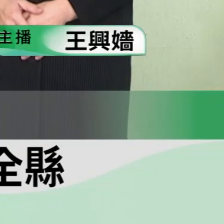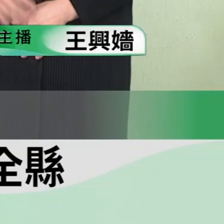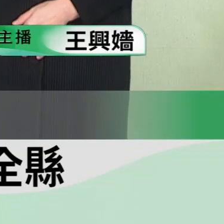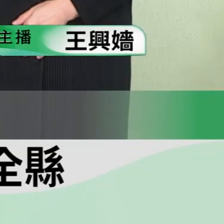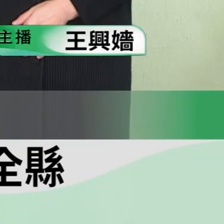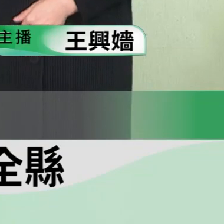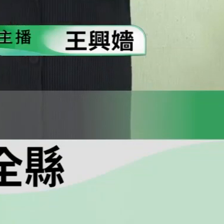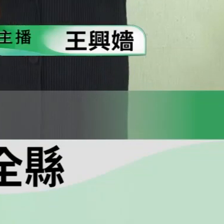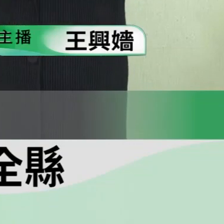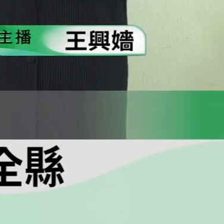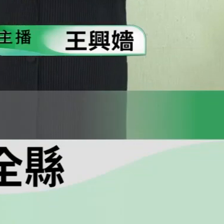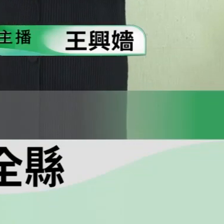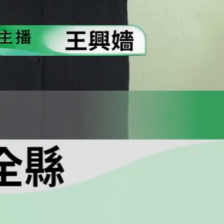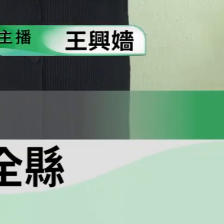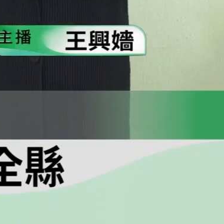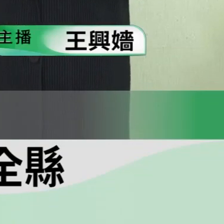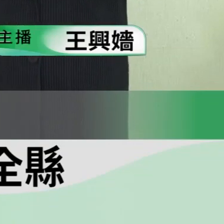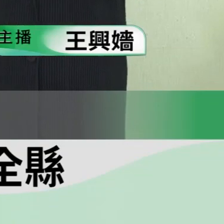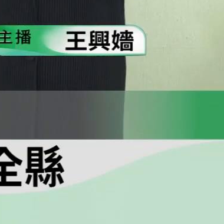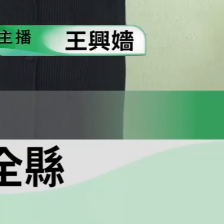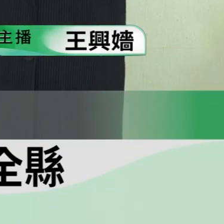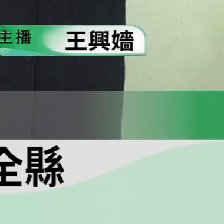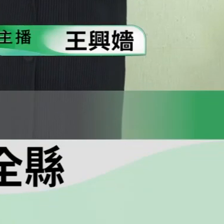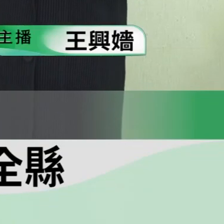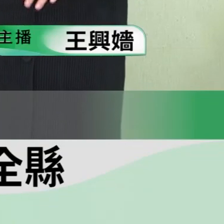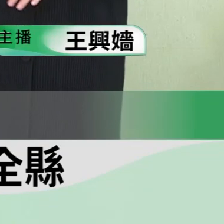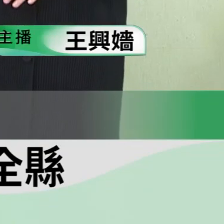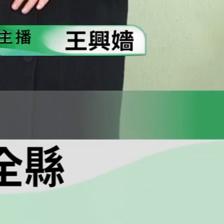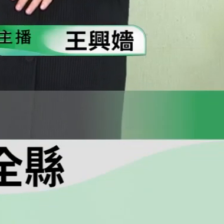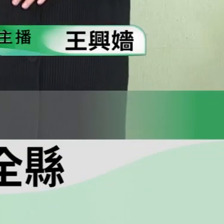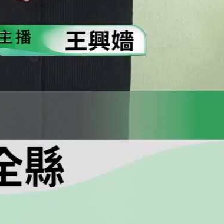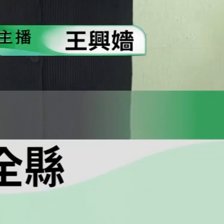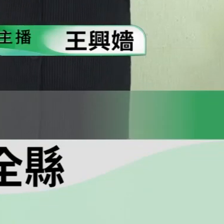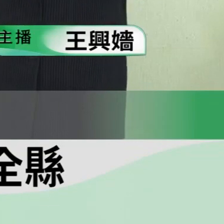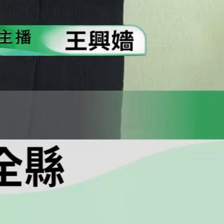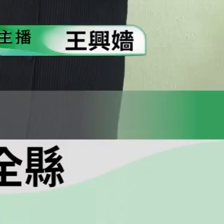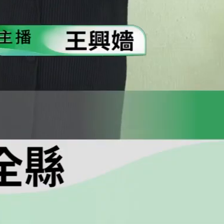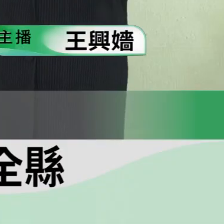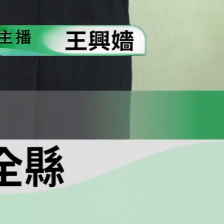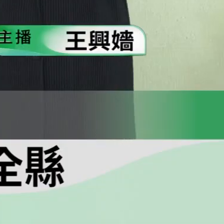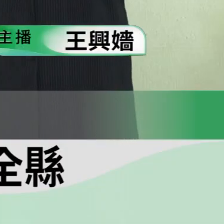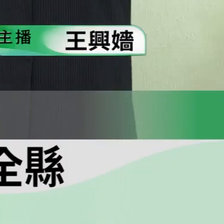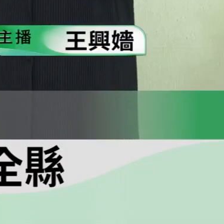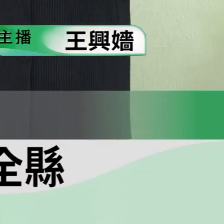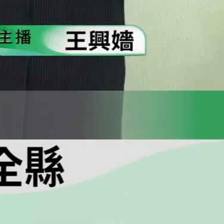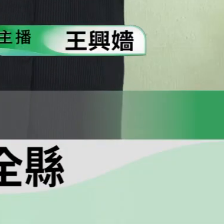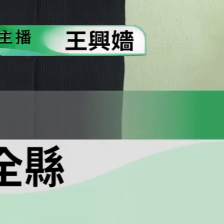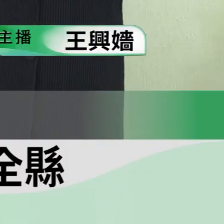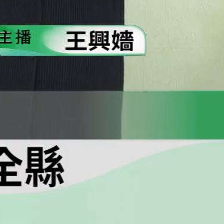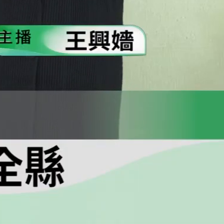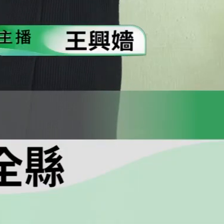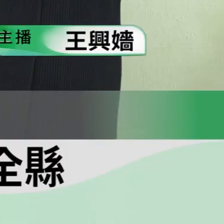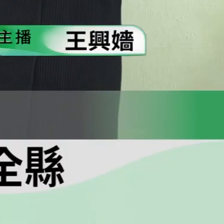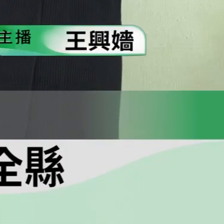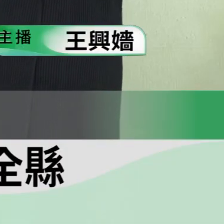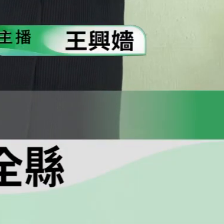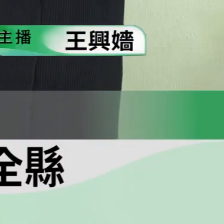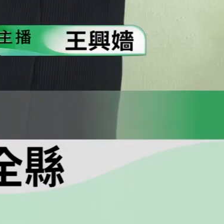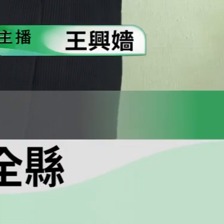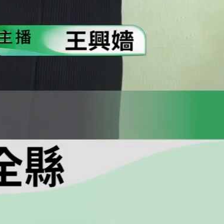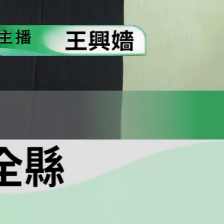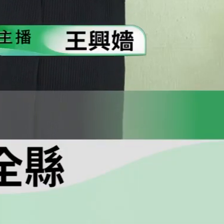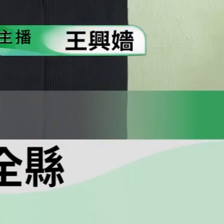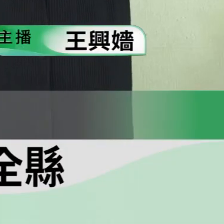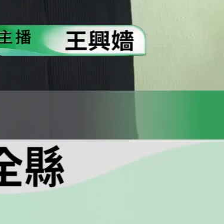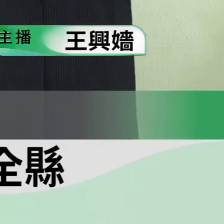经过二零二七年强用私人车 O-Bike 智能过后，推动县政府再个争取中央补助，未来